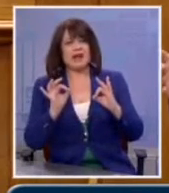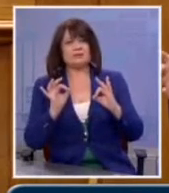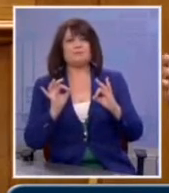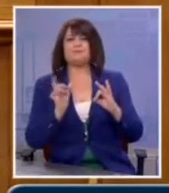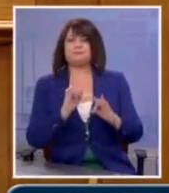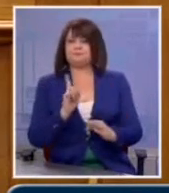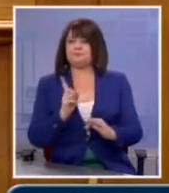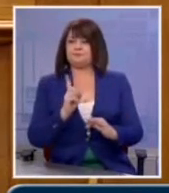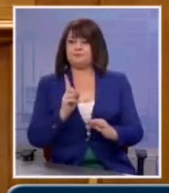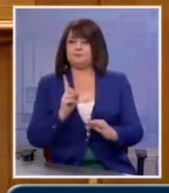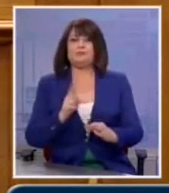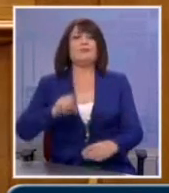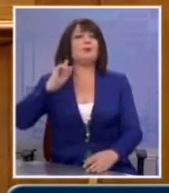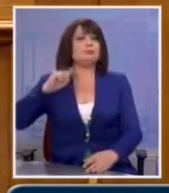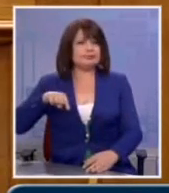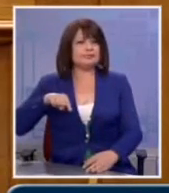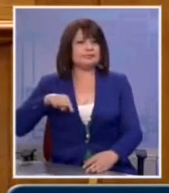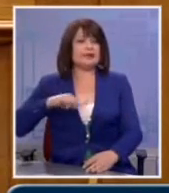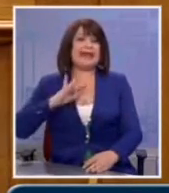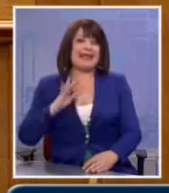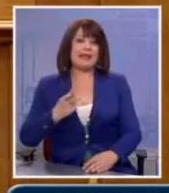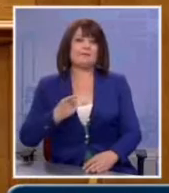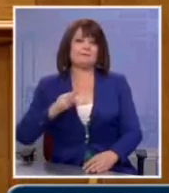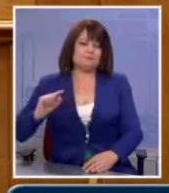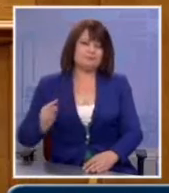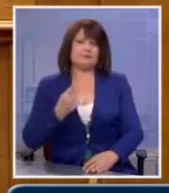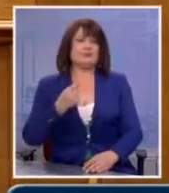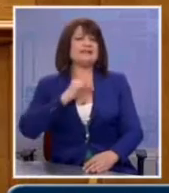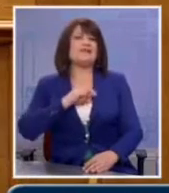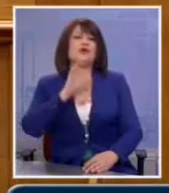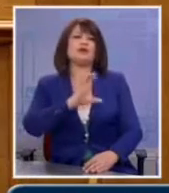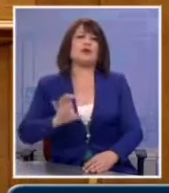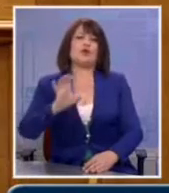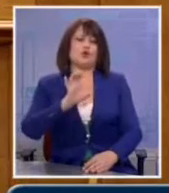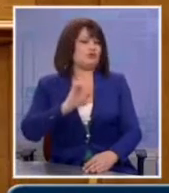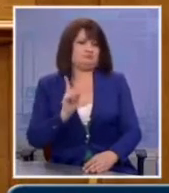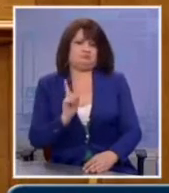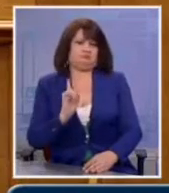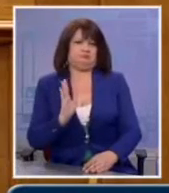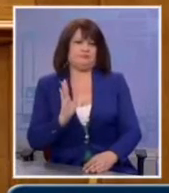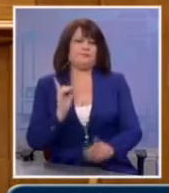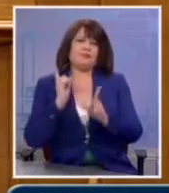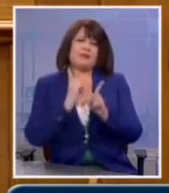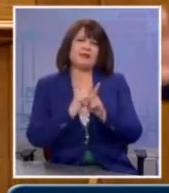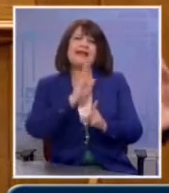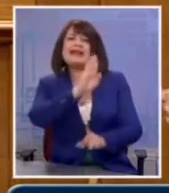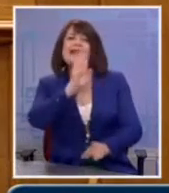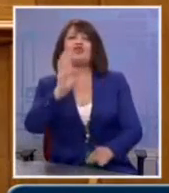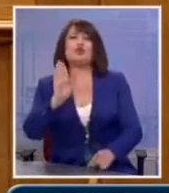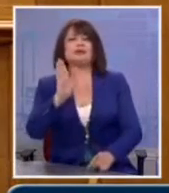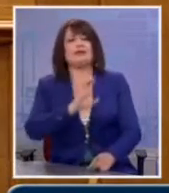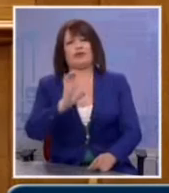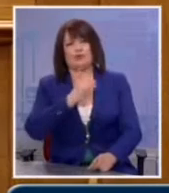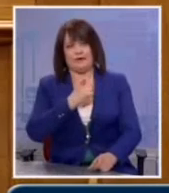χωρίς να παραβιάζει ή να αντιστρατεύεται συμφέροντα άλλων χωρών, ιδιαίτερα γειτονικών και